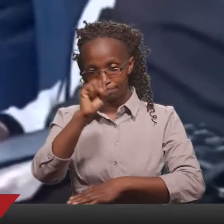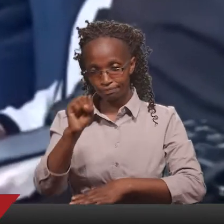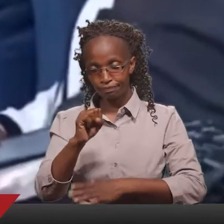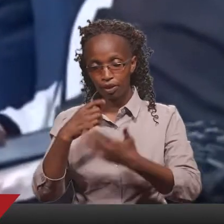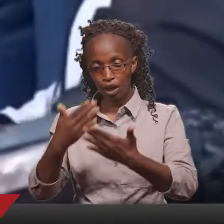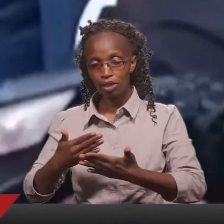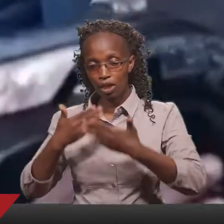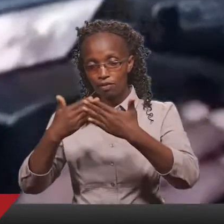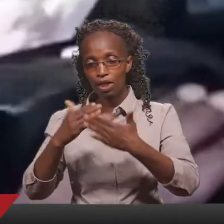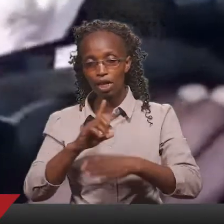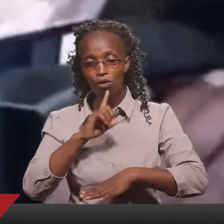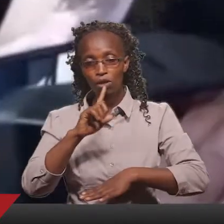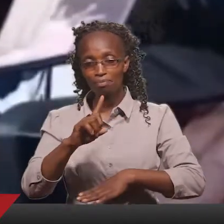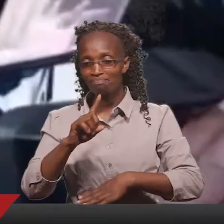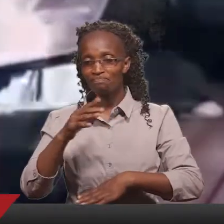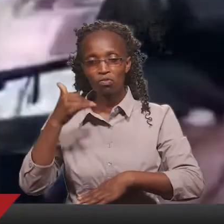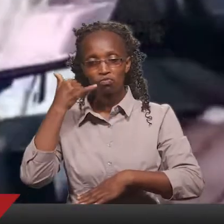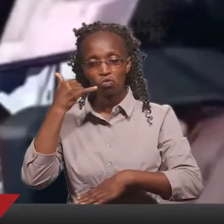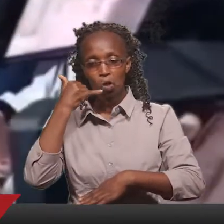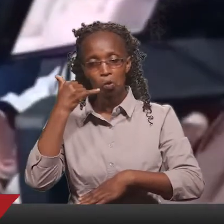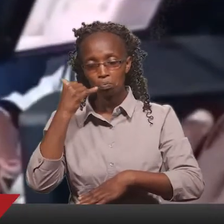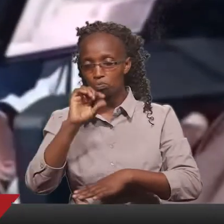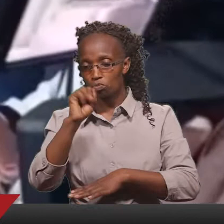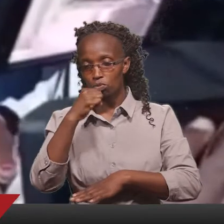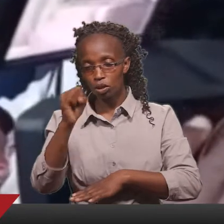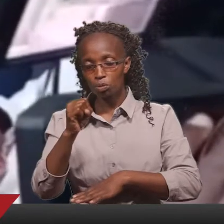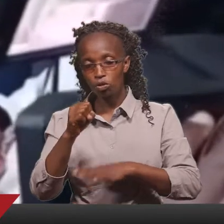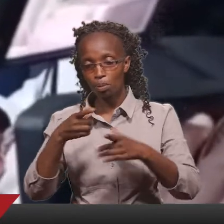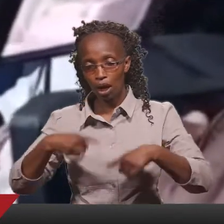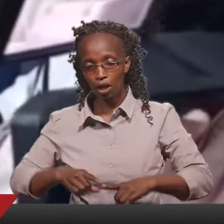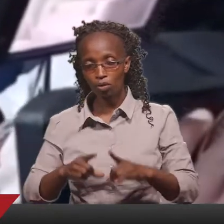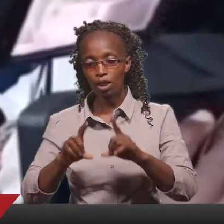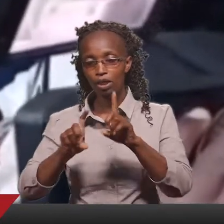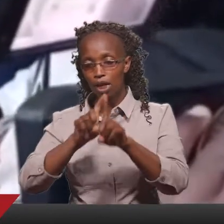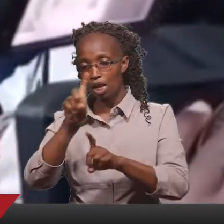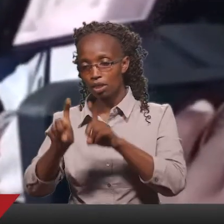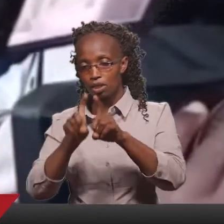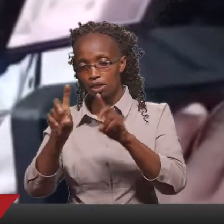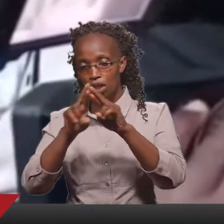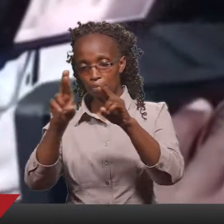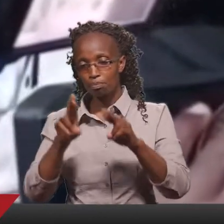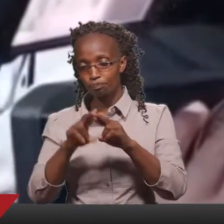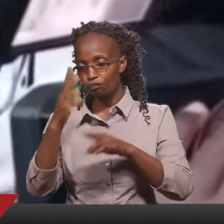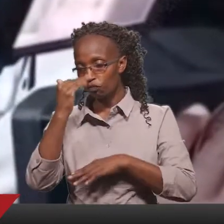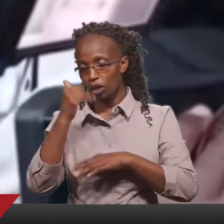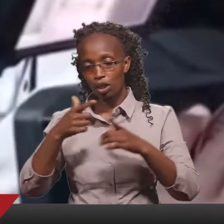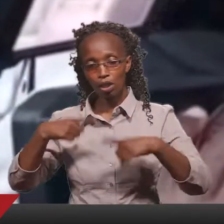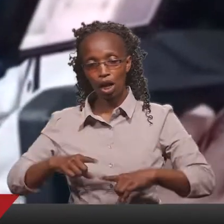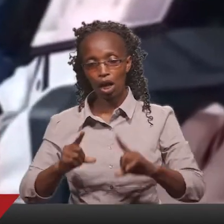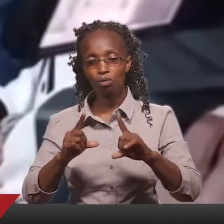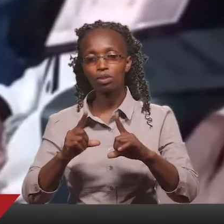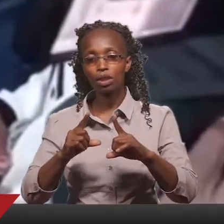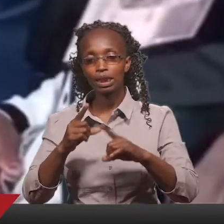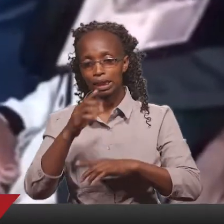Aidha, Magoha ametoa amri kwamba hakuna simu itakayoruhusiwa kwenye vituo vya kufanyia mtihani, ili linajia baada ya kisa